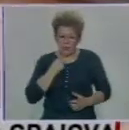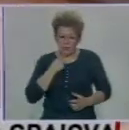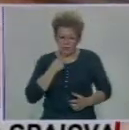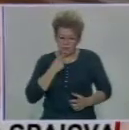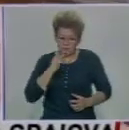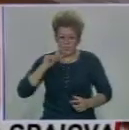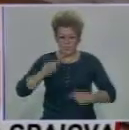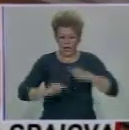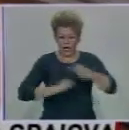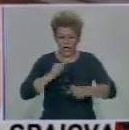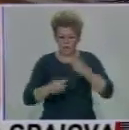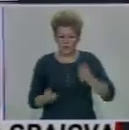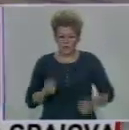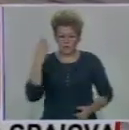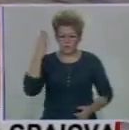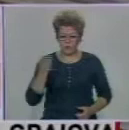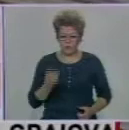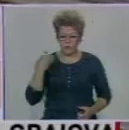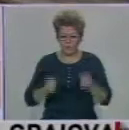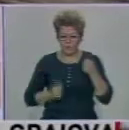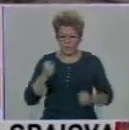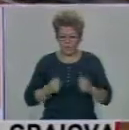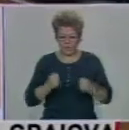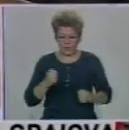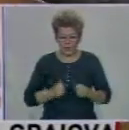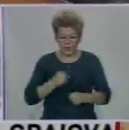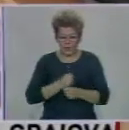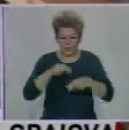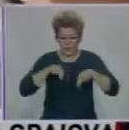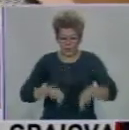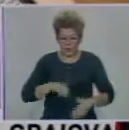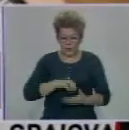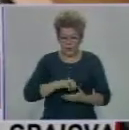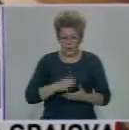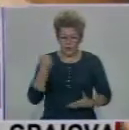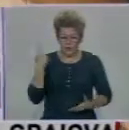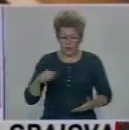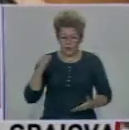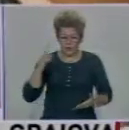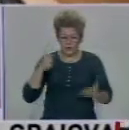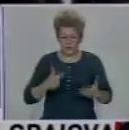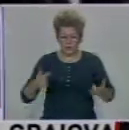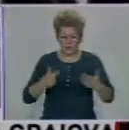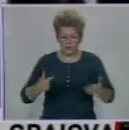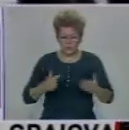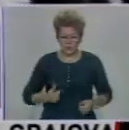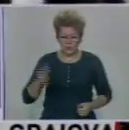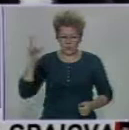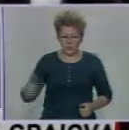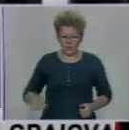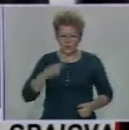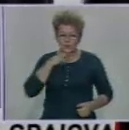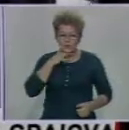și îmbunătățită. Odată cu noul model, Ford a anunțat că va angaja în acest an aproximativ 1700 de oameni. Conducerea companiei